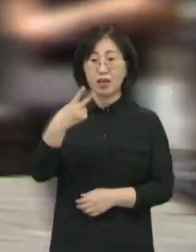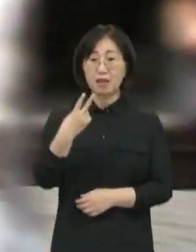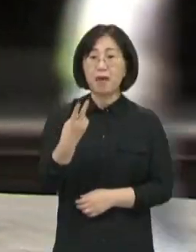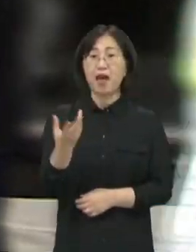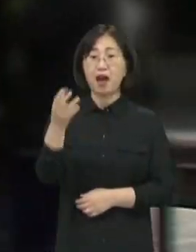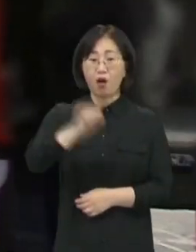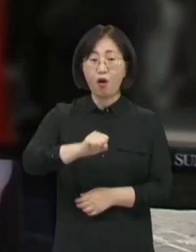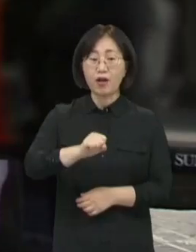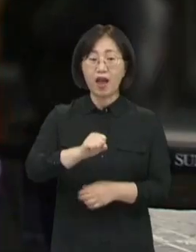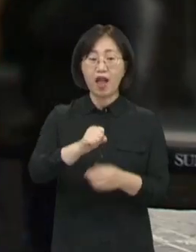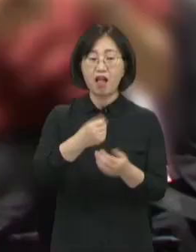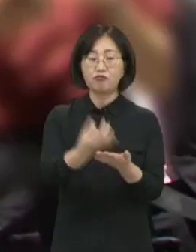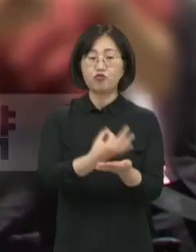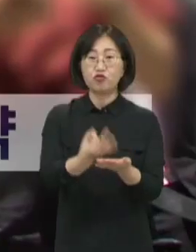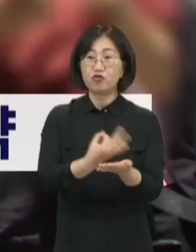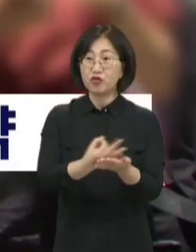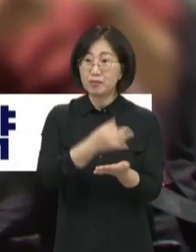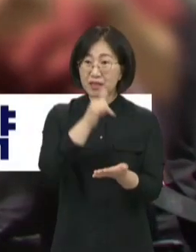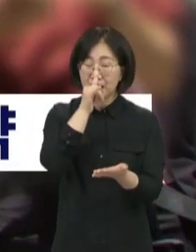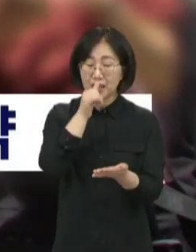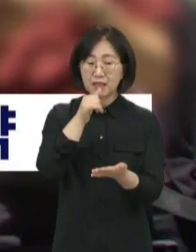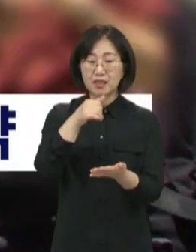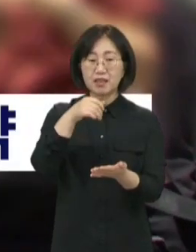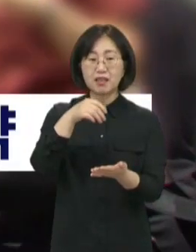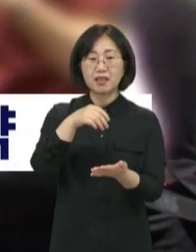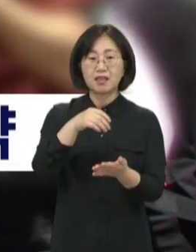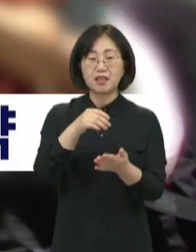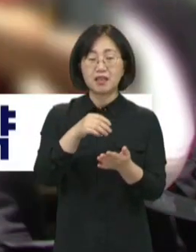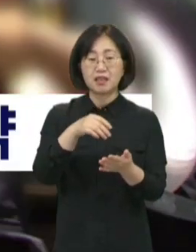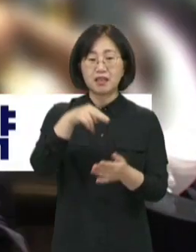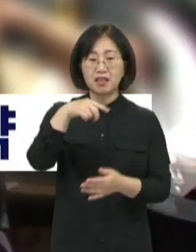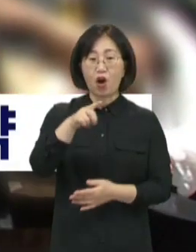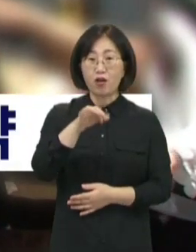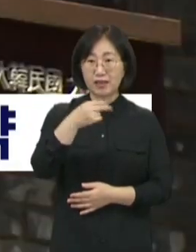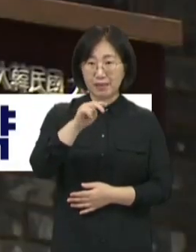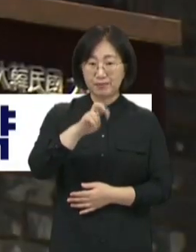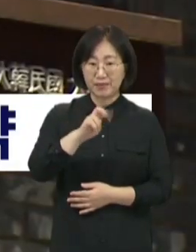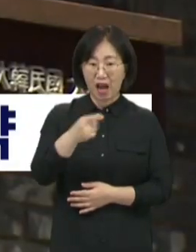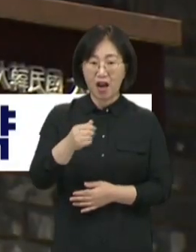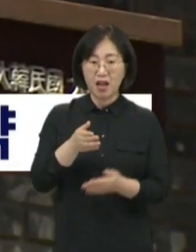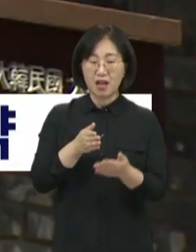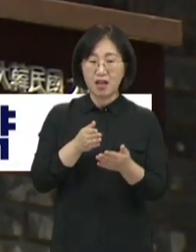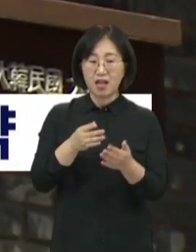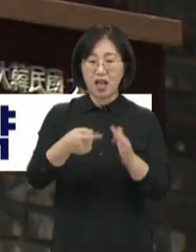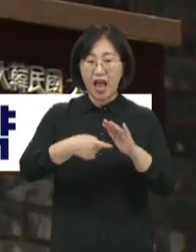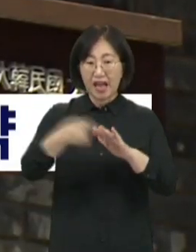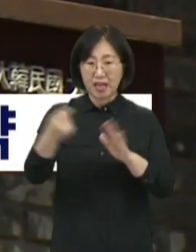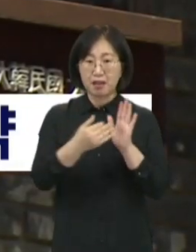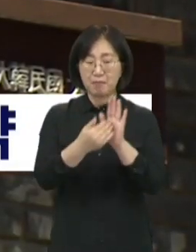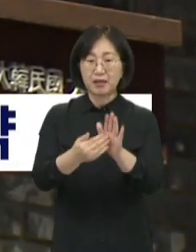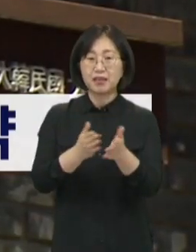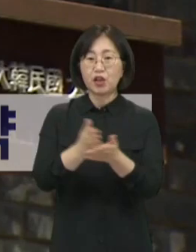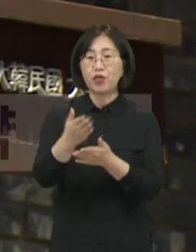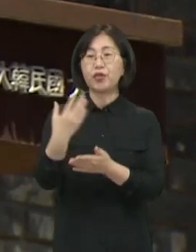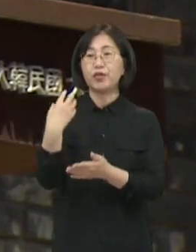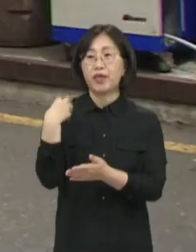기록한 성심당. 정작 온라인 보안 관련 전담 부서는 없다 보니 해커들의 공격과 대응에